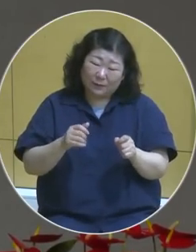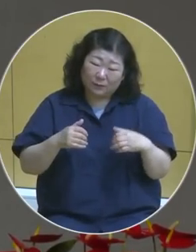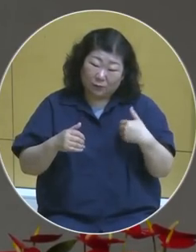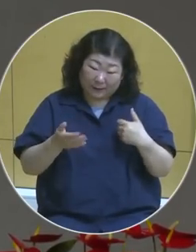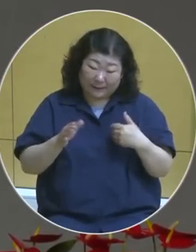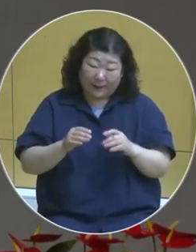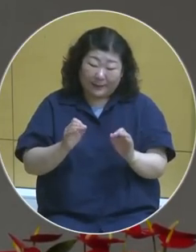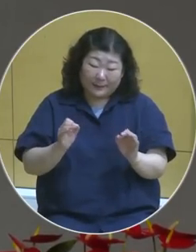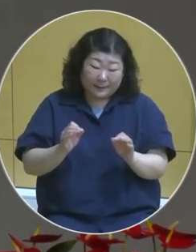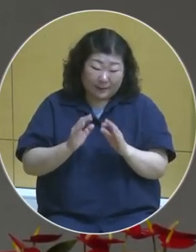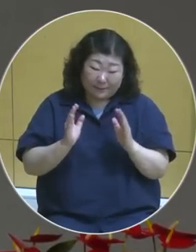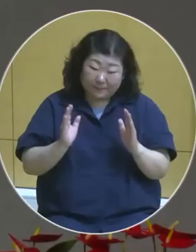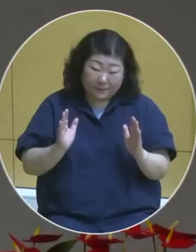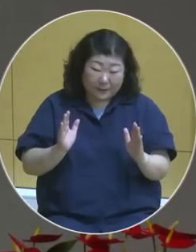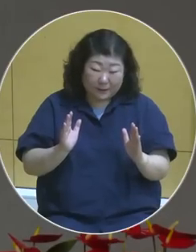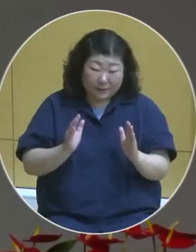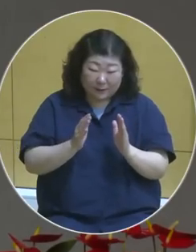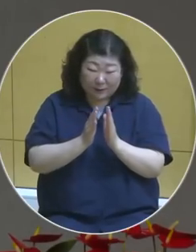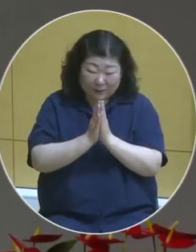잠시 묵도하고